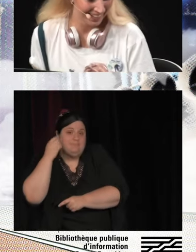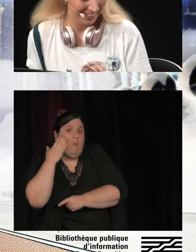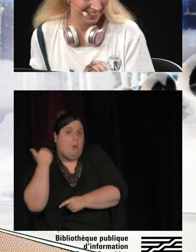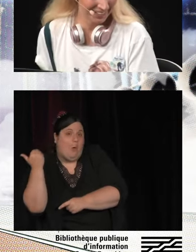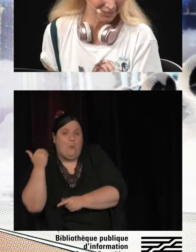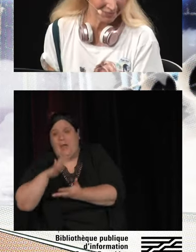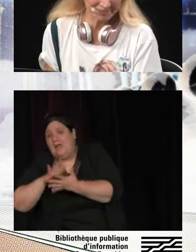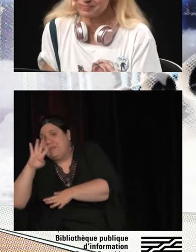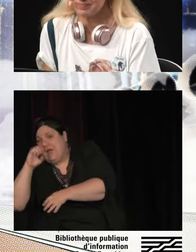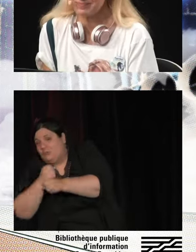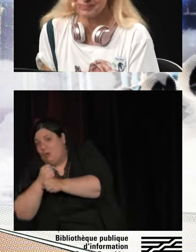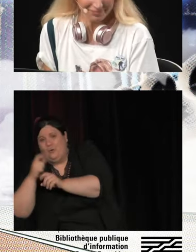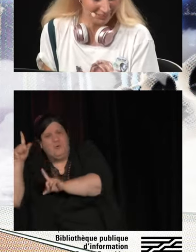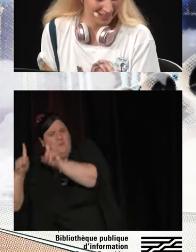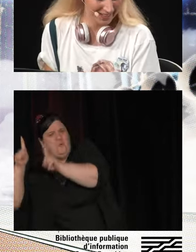un peu.